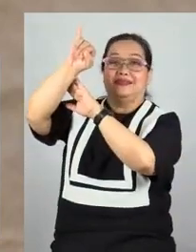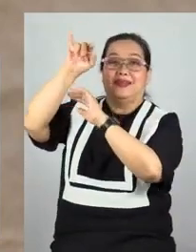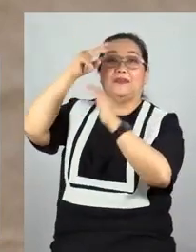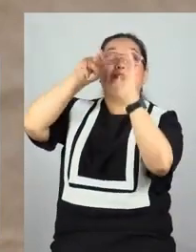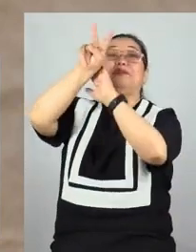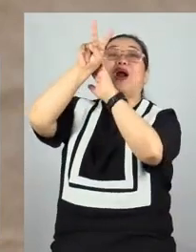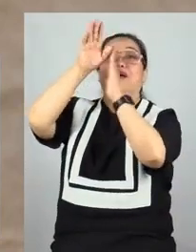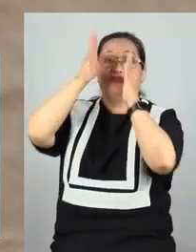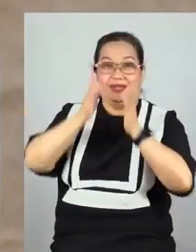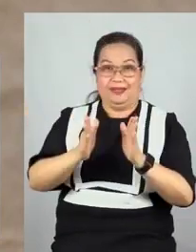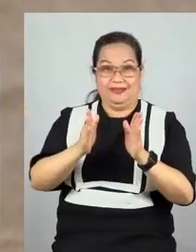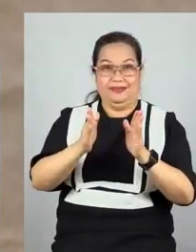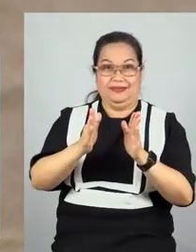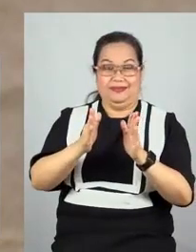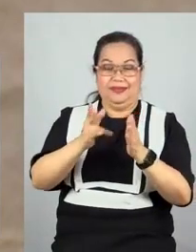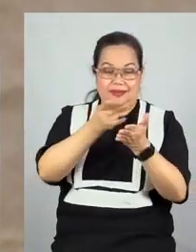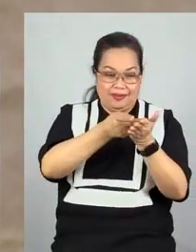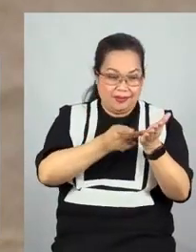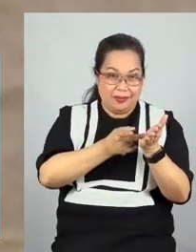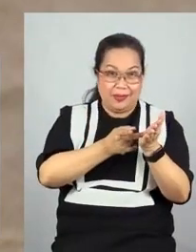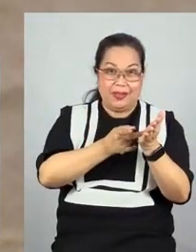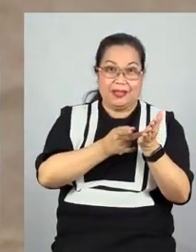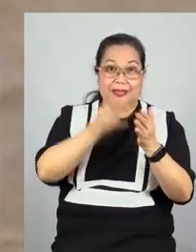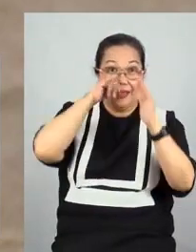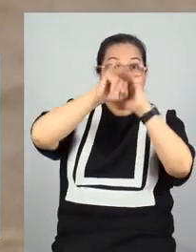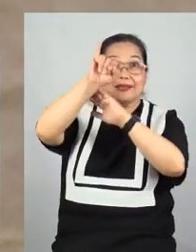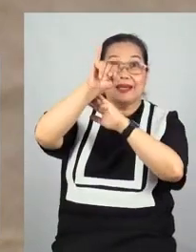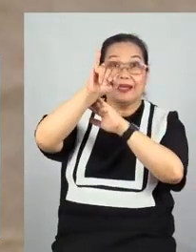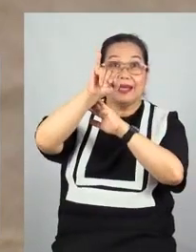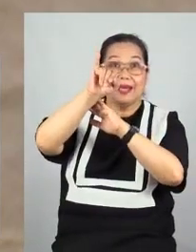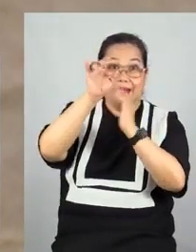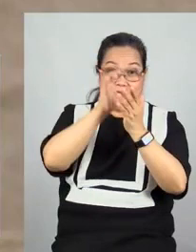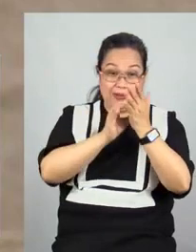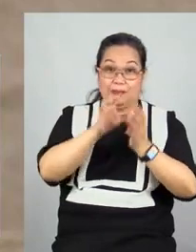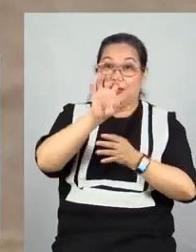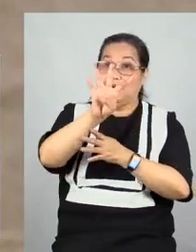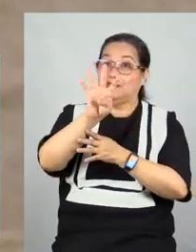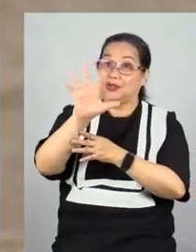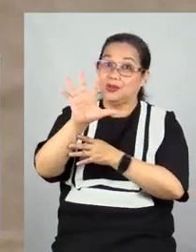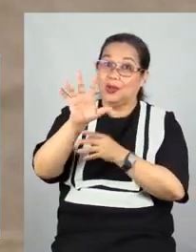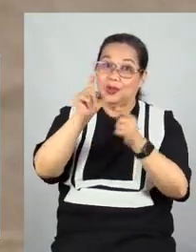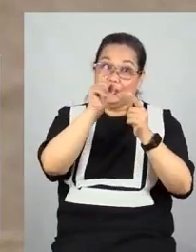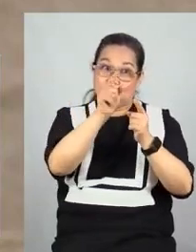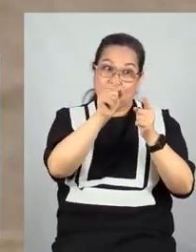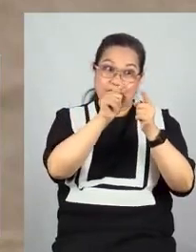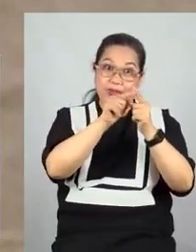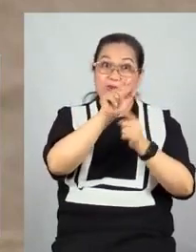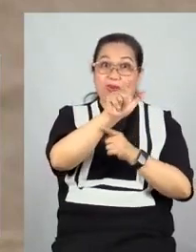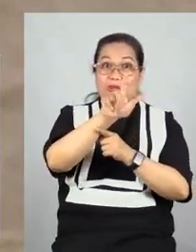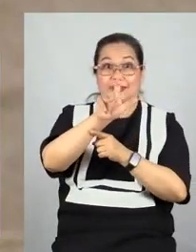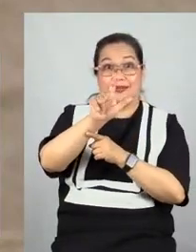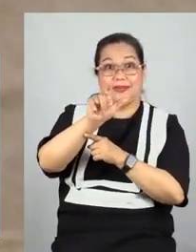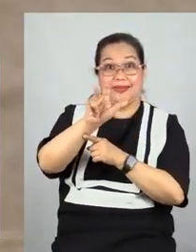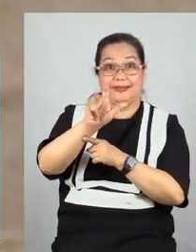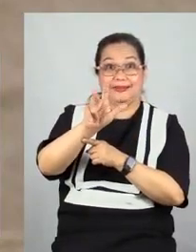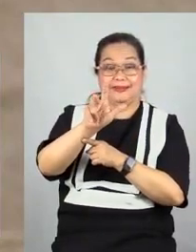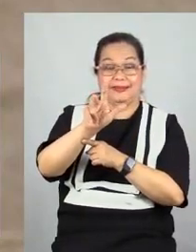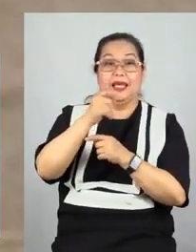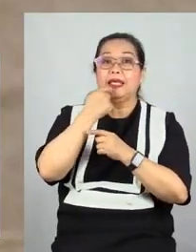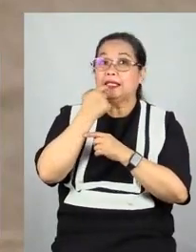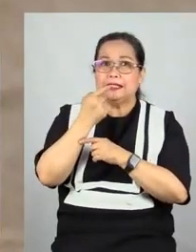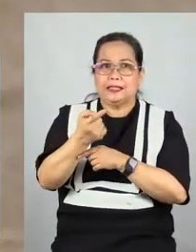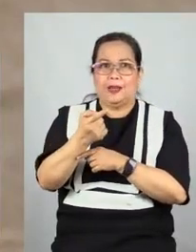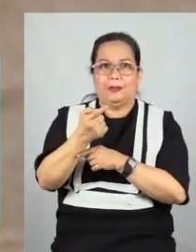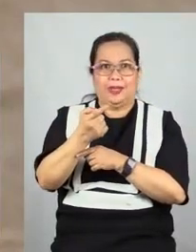So merong section sa Isaiah 45, verse 20 to 23, na sabi